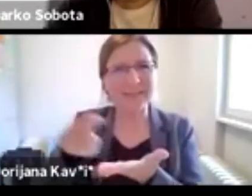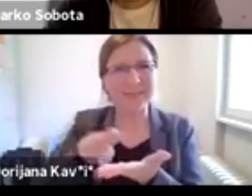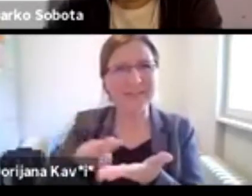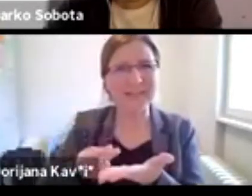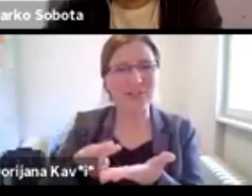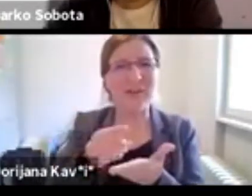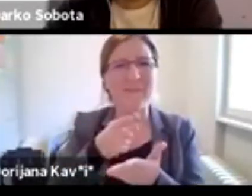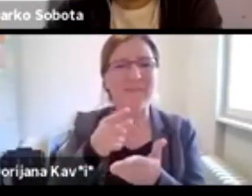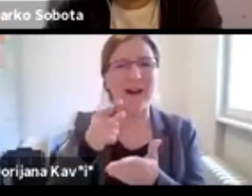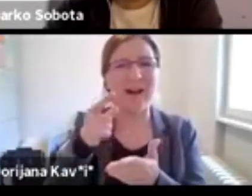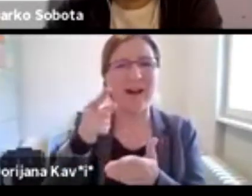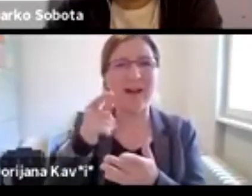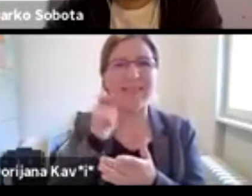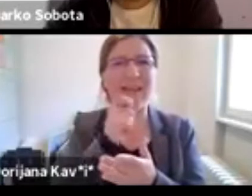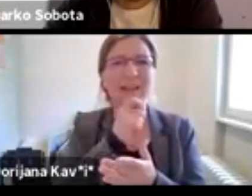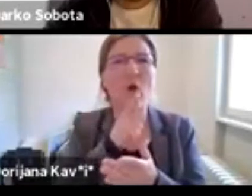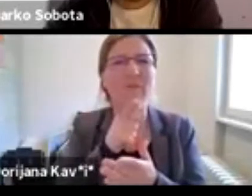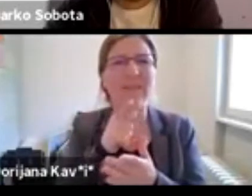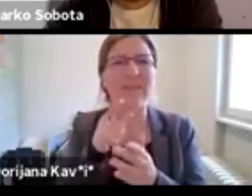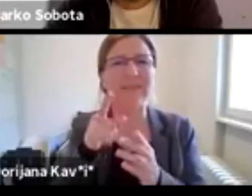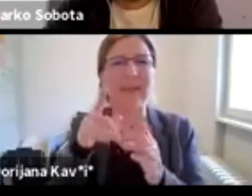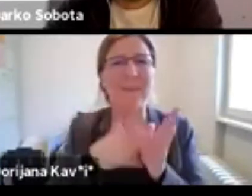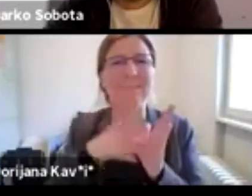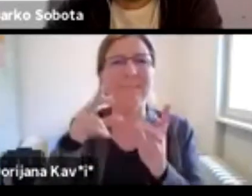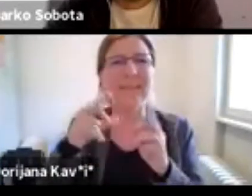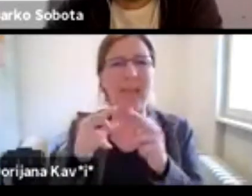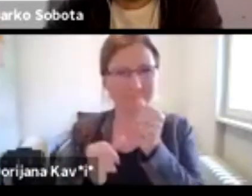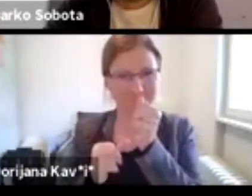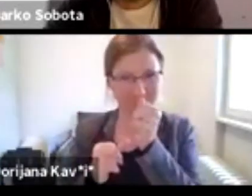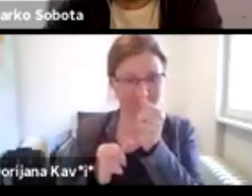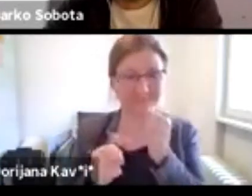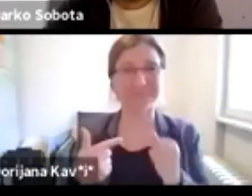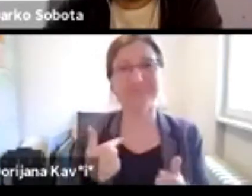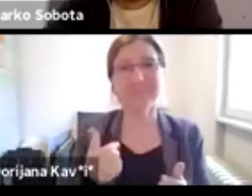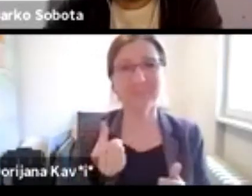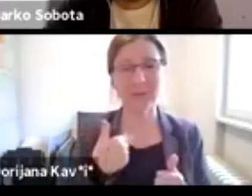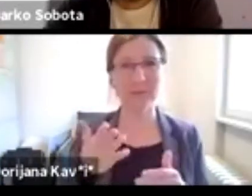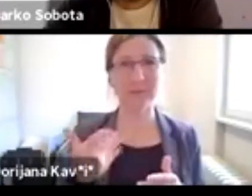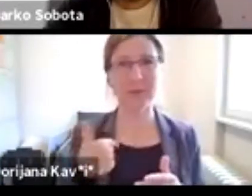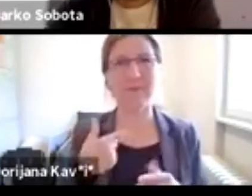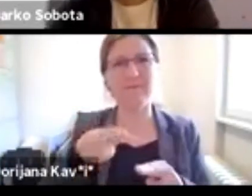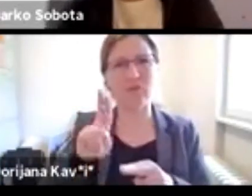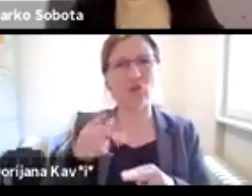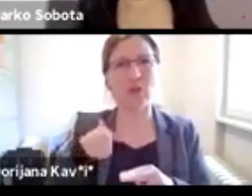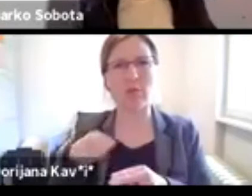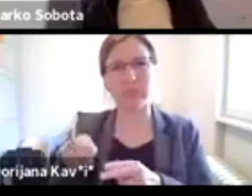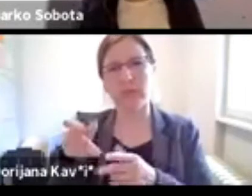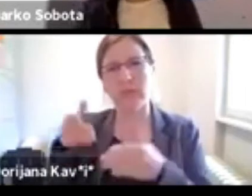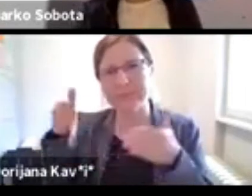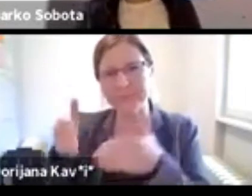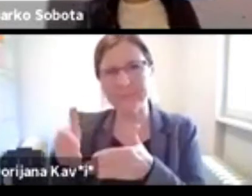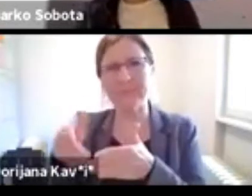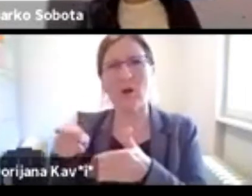Eto ništa, ja vam želim svu sreću u daljem radu. Nemam podijeliti neko stručno iskustvo jer sam više usredotočen ovaj administrativni dio prema radnicima, ne prema